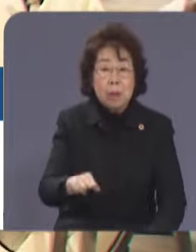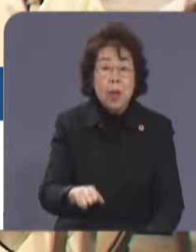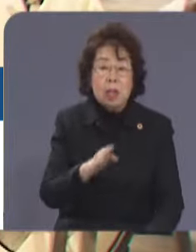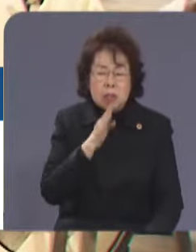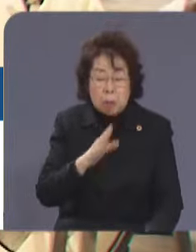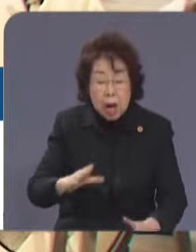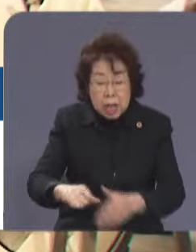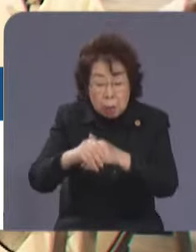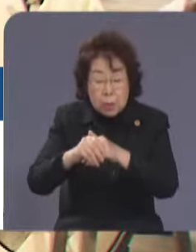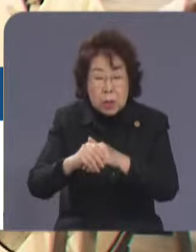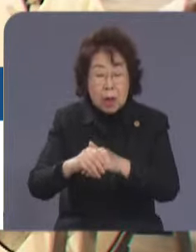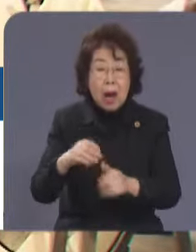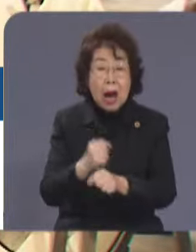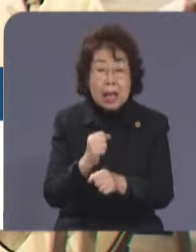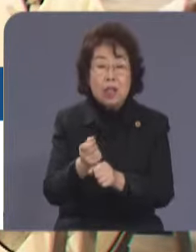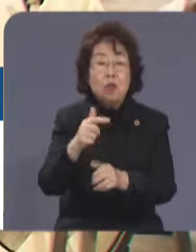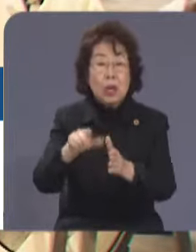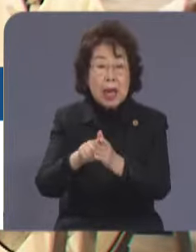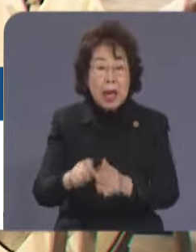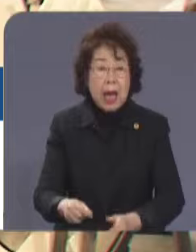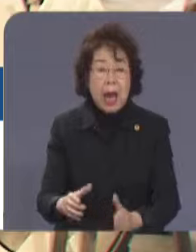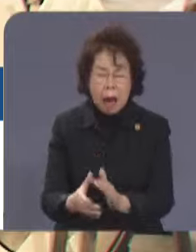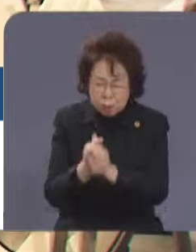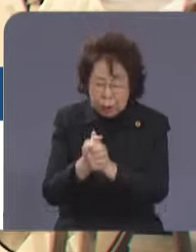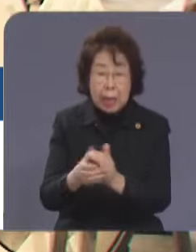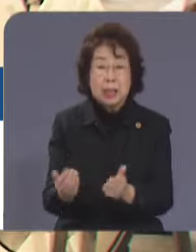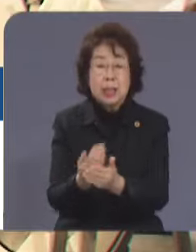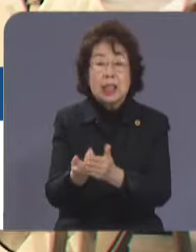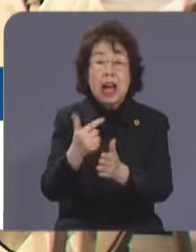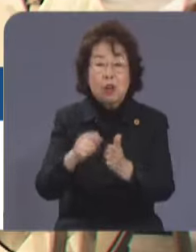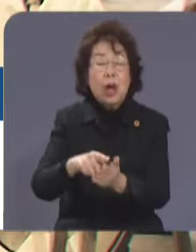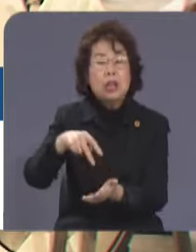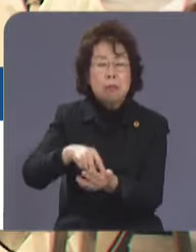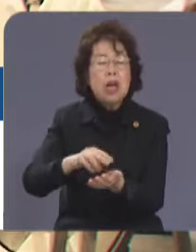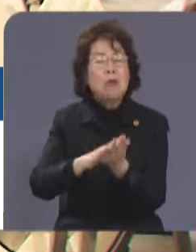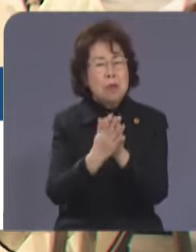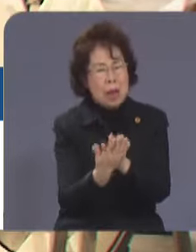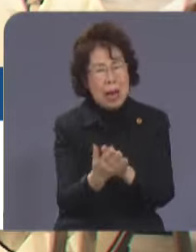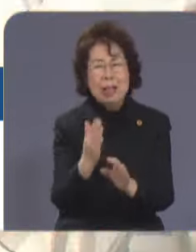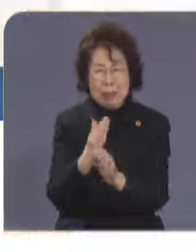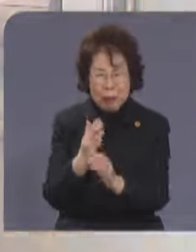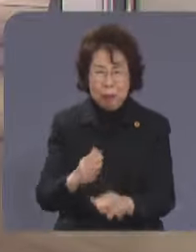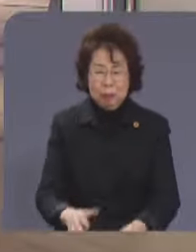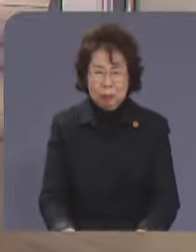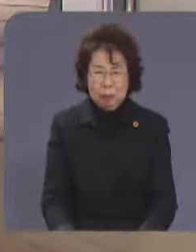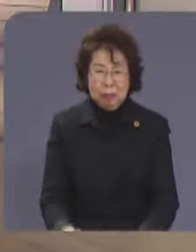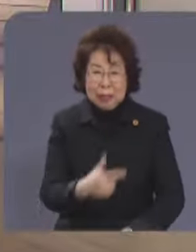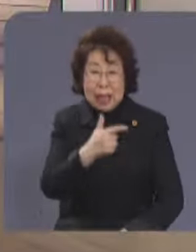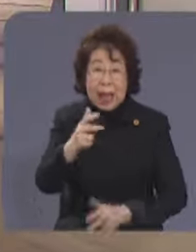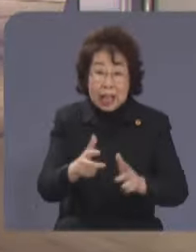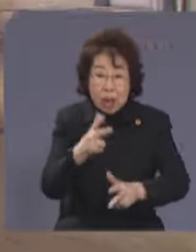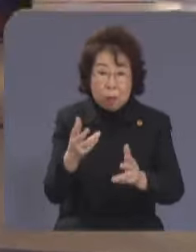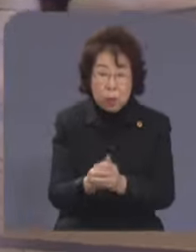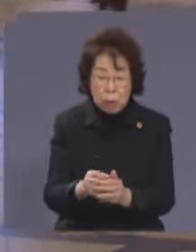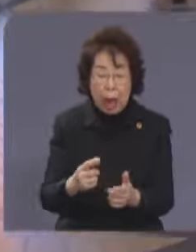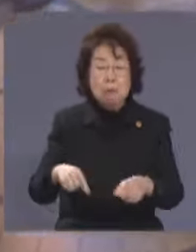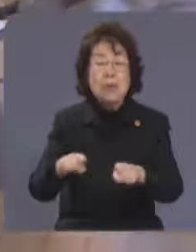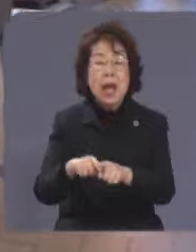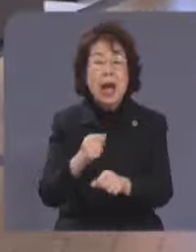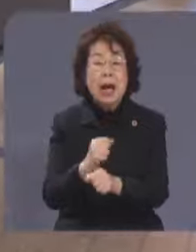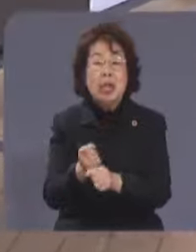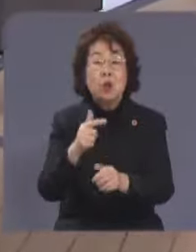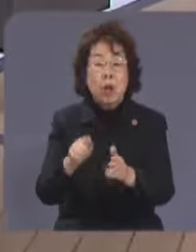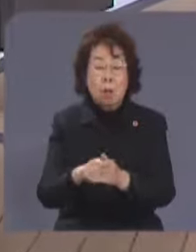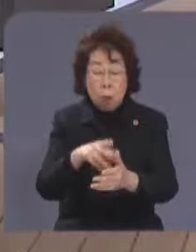진정한 협력 파트너를 찾고자 하는 동반성장의 입장으로 좀 변화해 가고 있습니다. 대기업도 이 같은